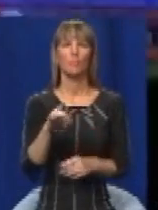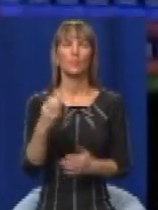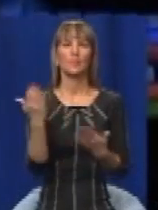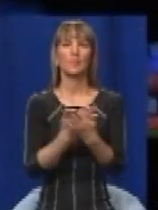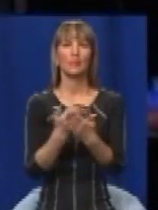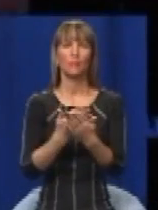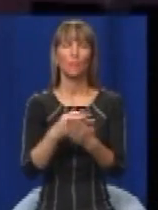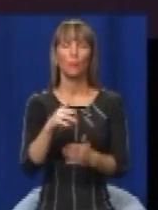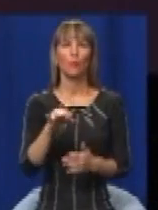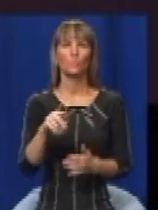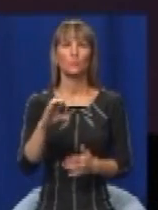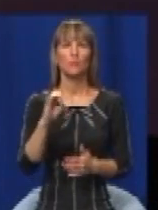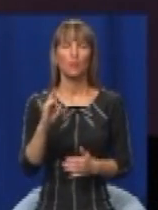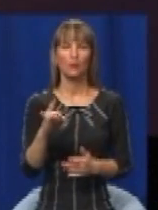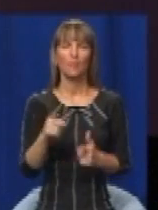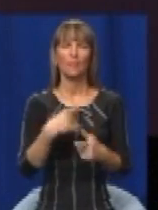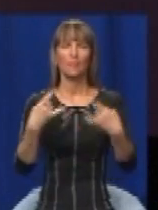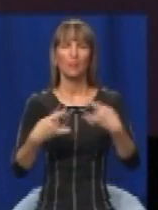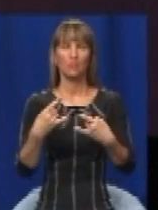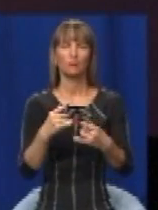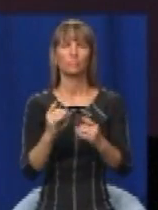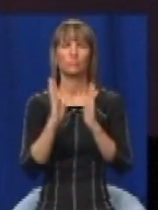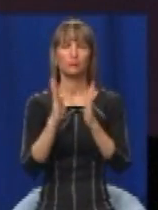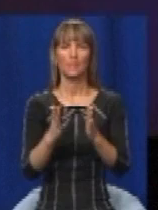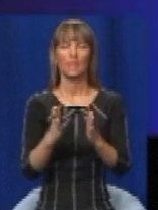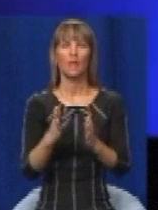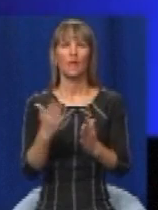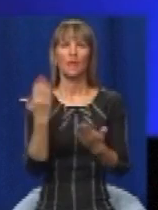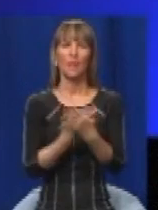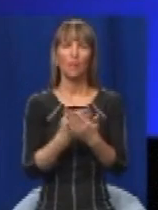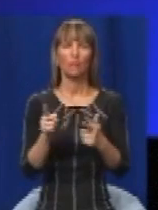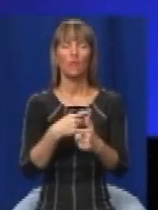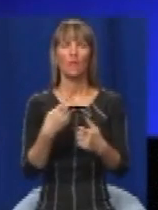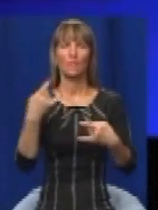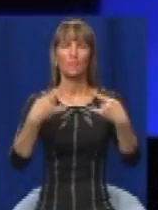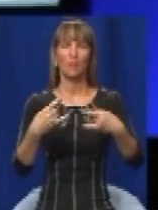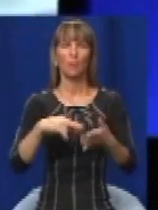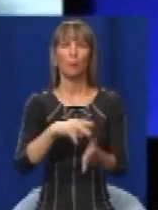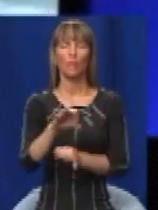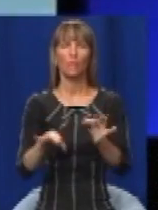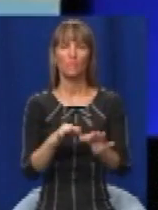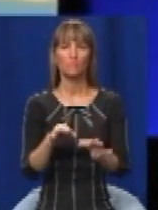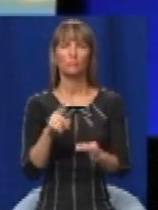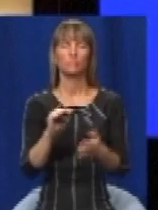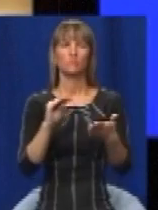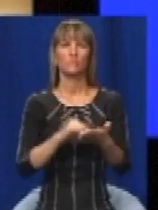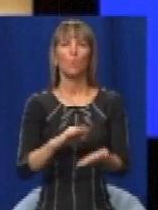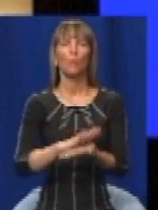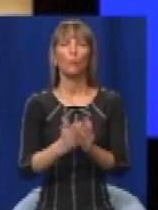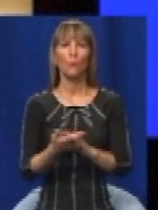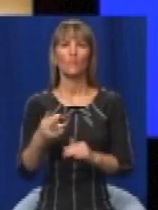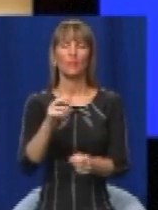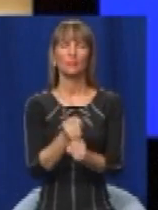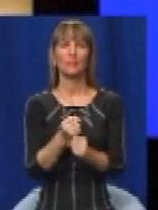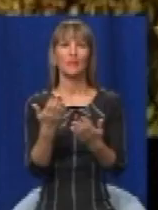або телепродюсер – в області створення кіно або телепроекту. У телеіндустрії продюсер встановлює умови для